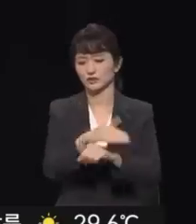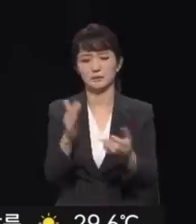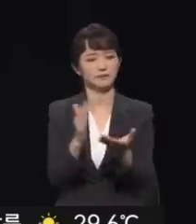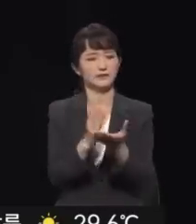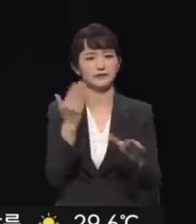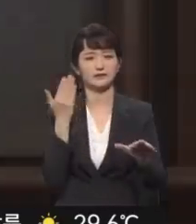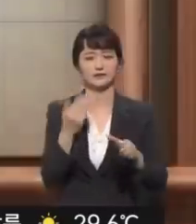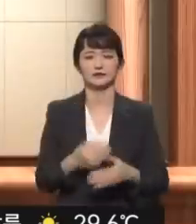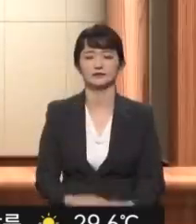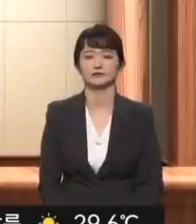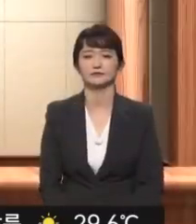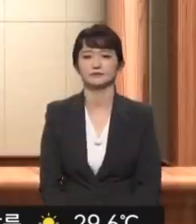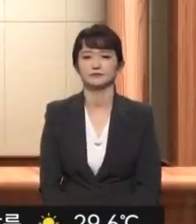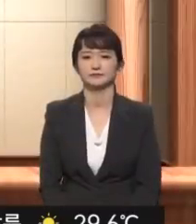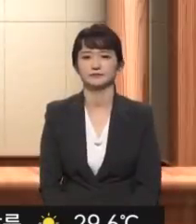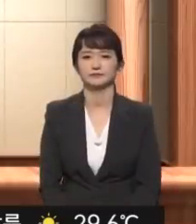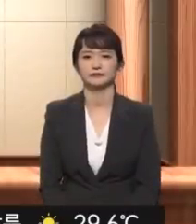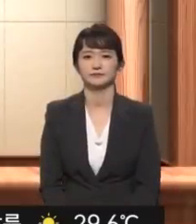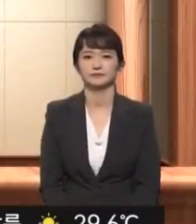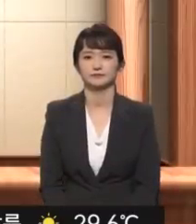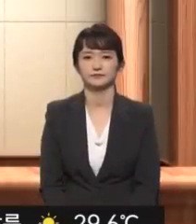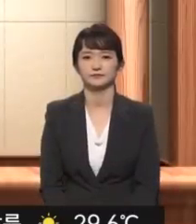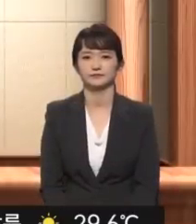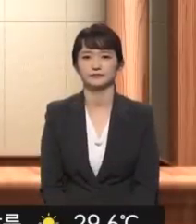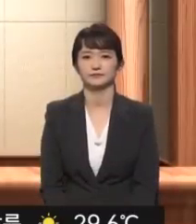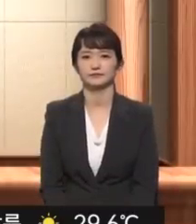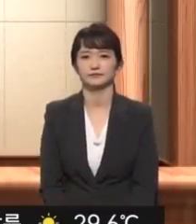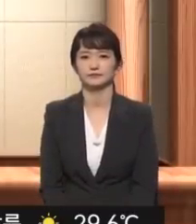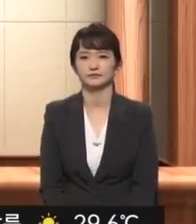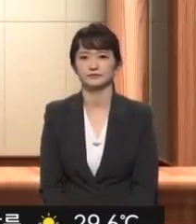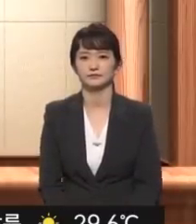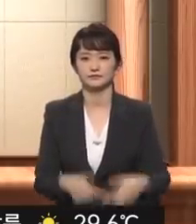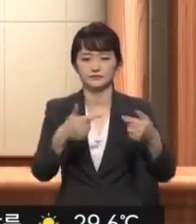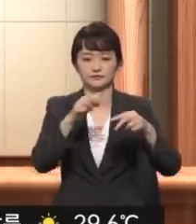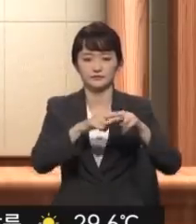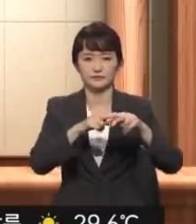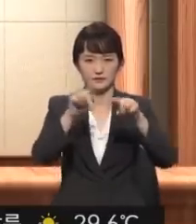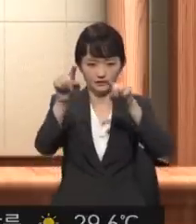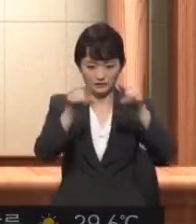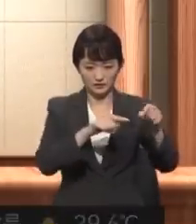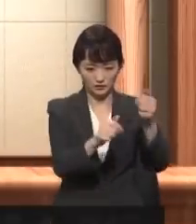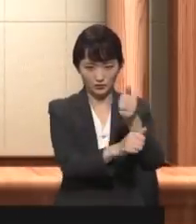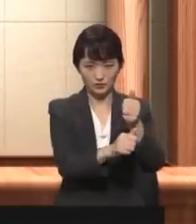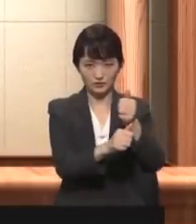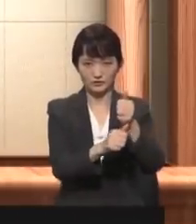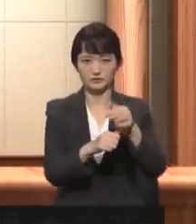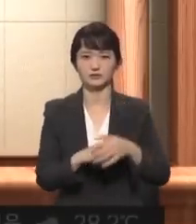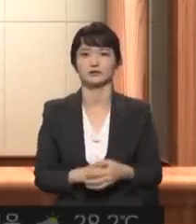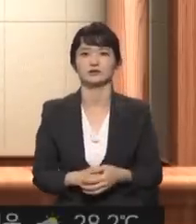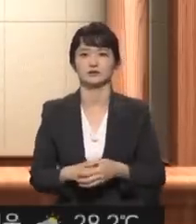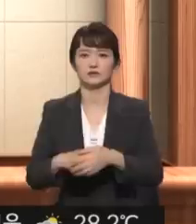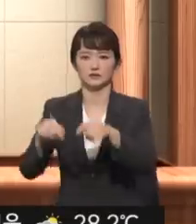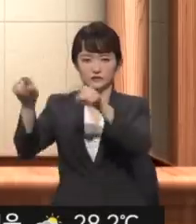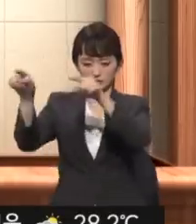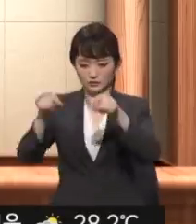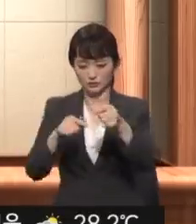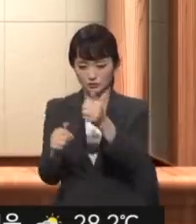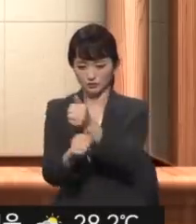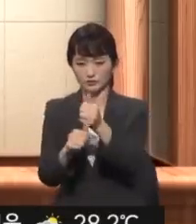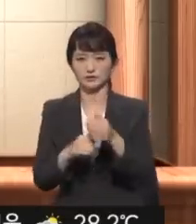어제가 그래픽을 보면서 잠깐 얘기를 보면요 상임 전국이 와 정국의 원로 당원과 국민의 의해 선출되고